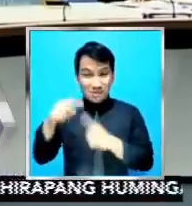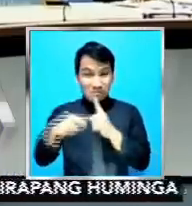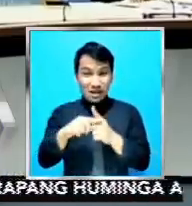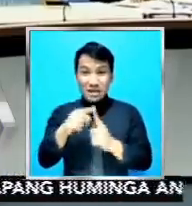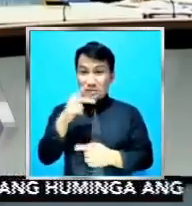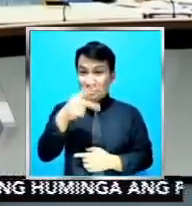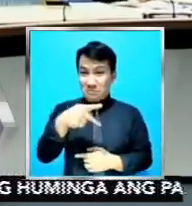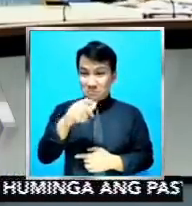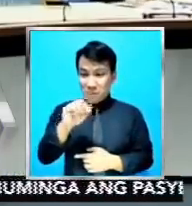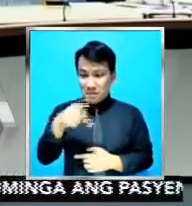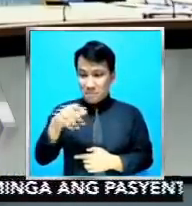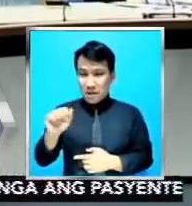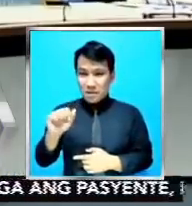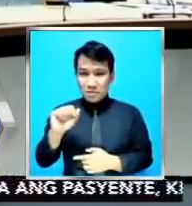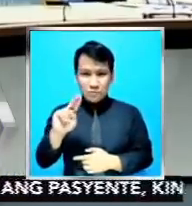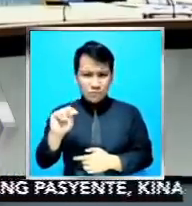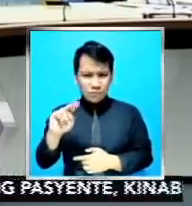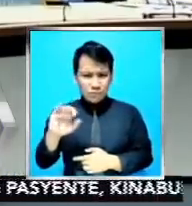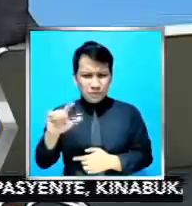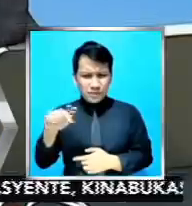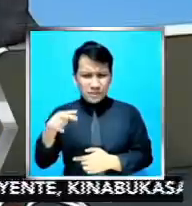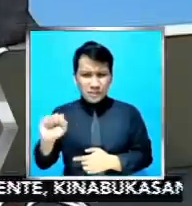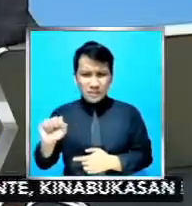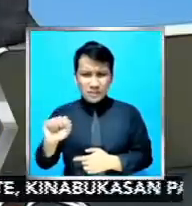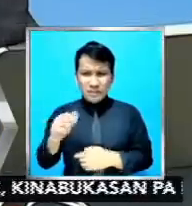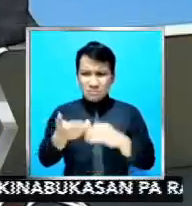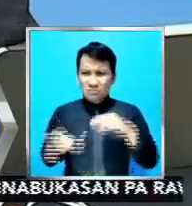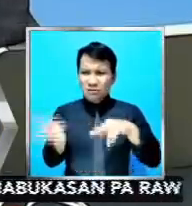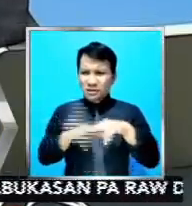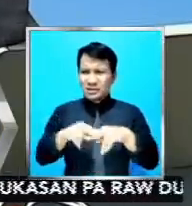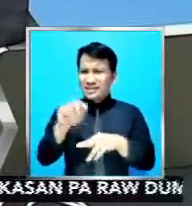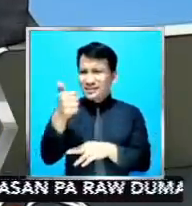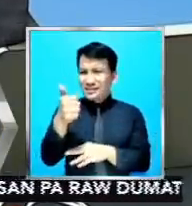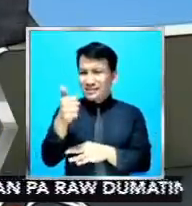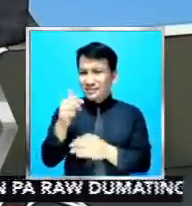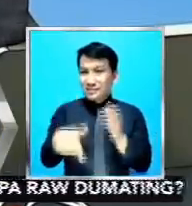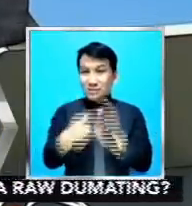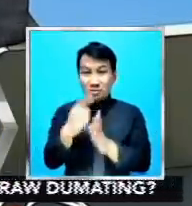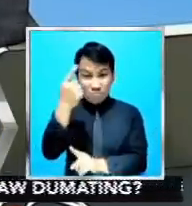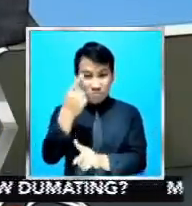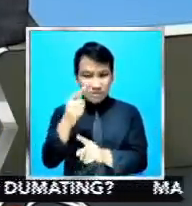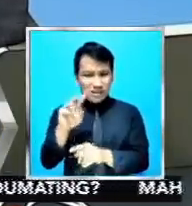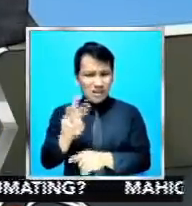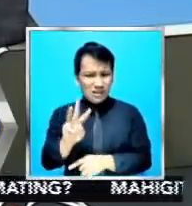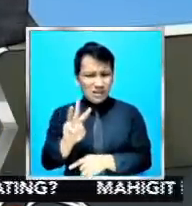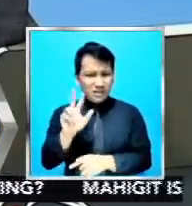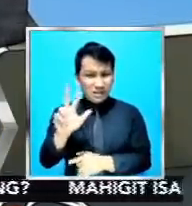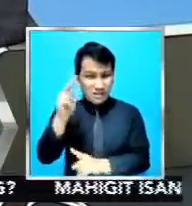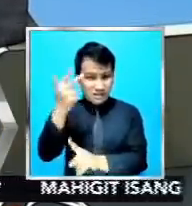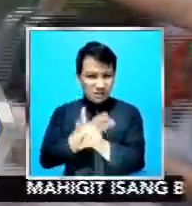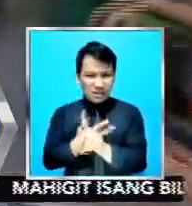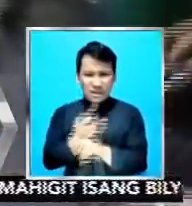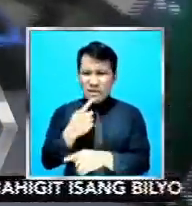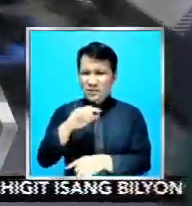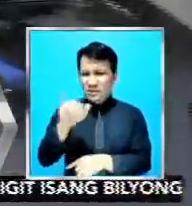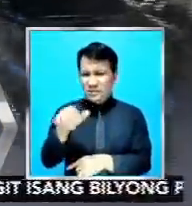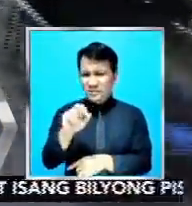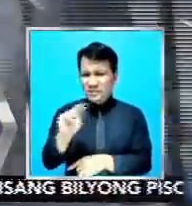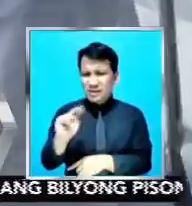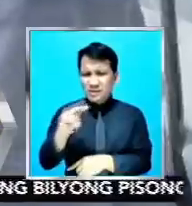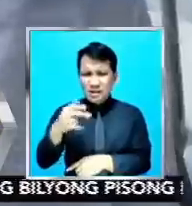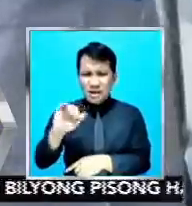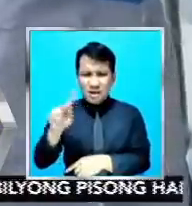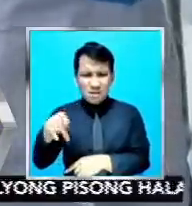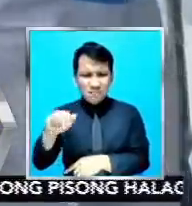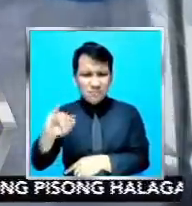ng 10 beses ang bilang ng mga kaso sa loob lang ng mahigit 3 buwan. Sa datos ng Johns Hopkins University, mahigit 3 milyon